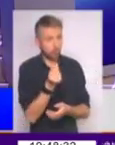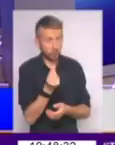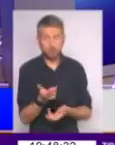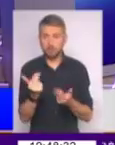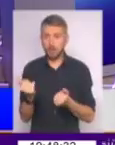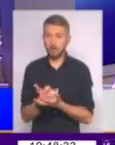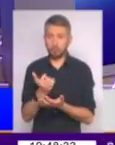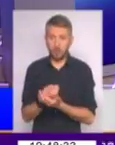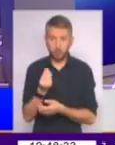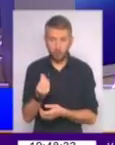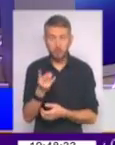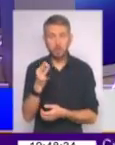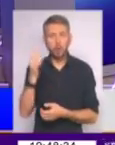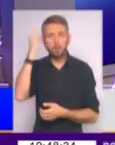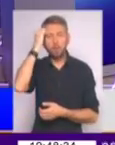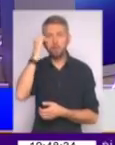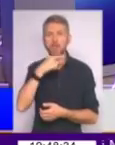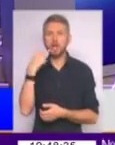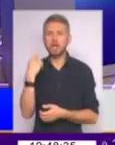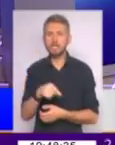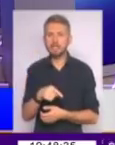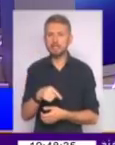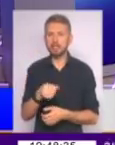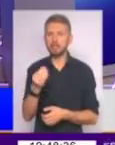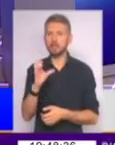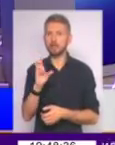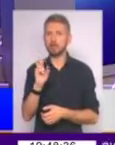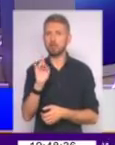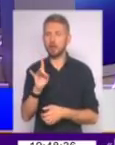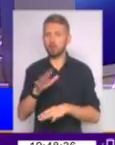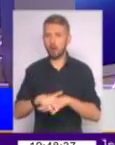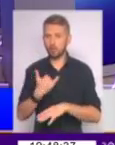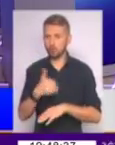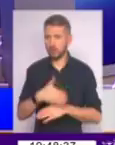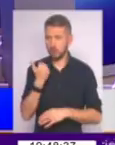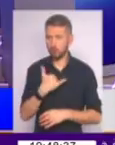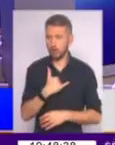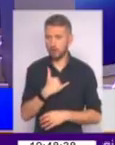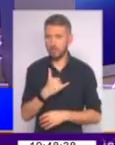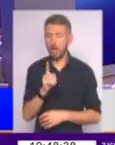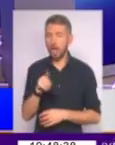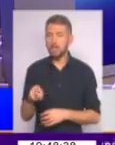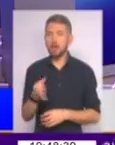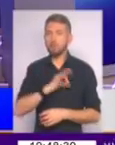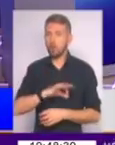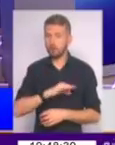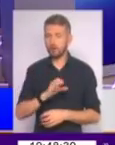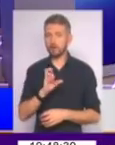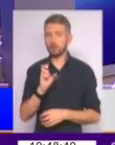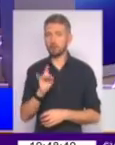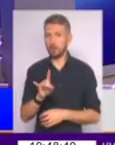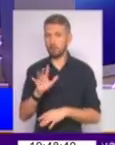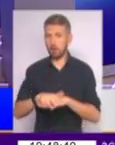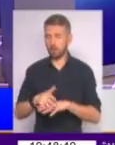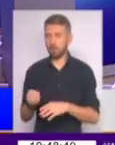Заробляють гроші. Но, помните, российский Сбербанк уже нету у нас. Они пользовались Сбербанком, перечисляли